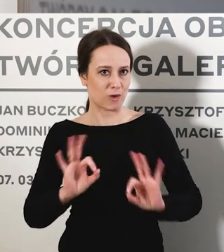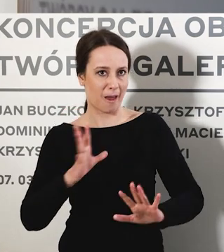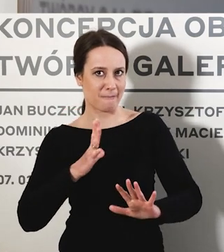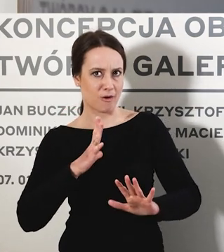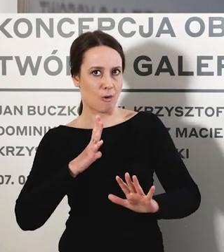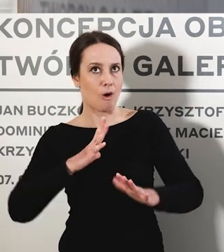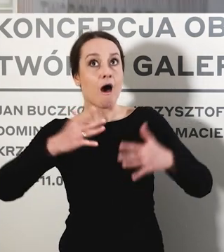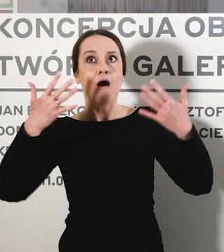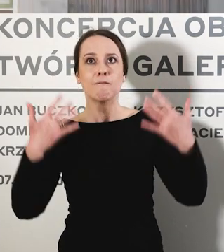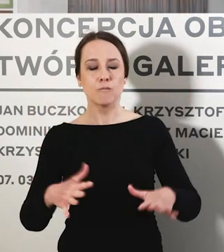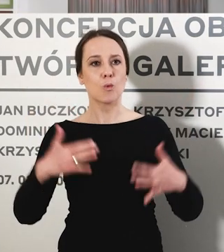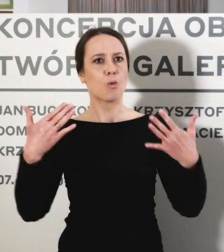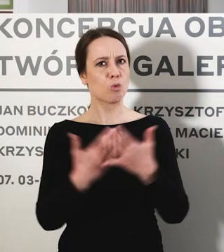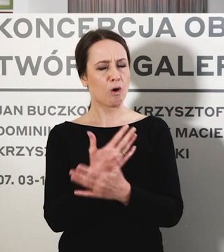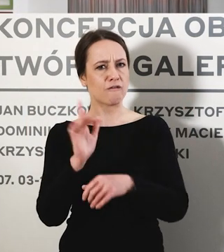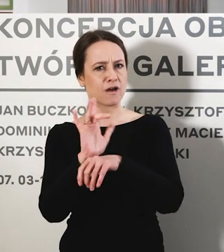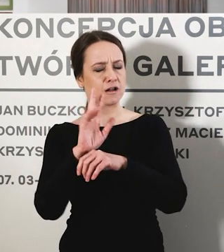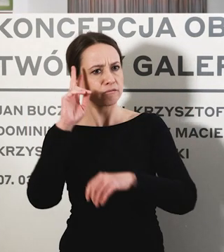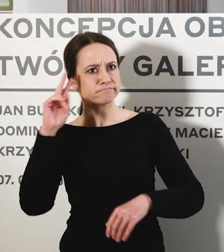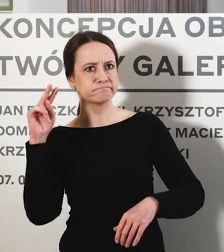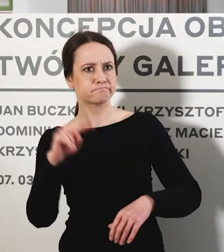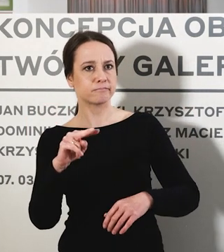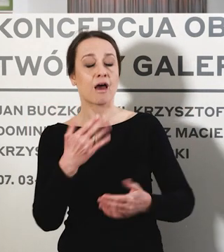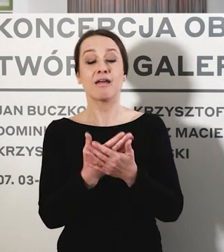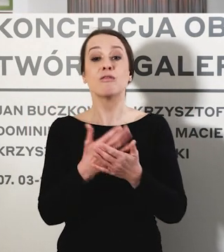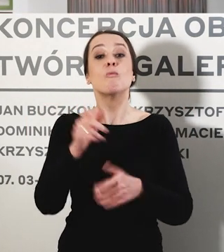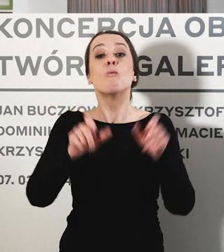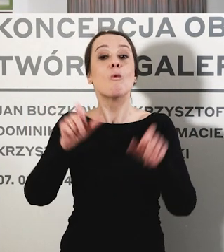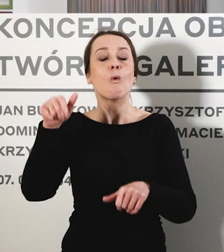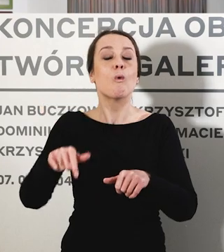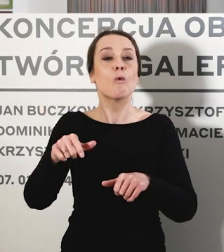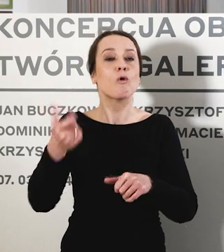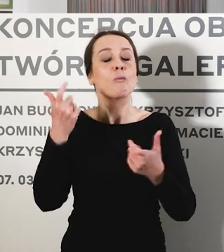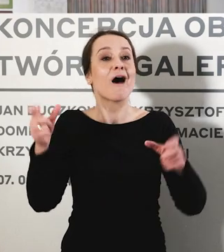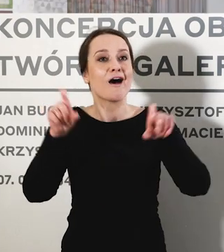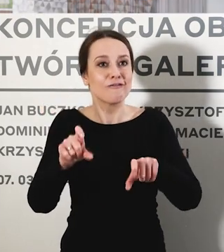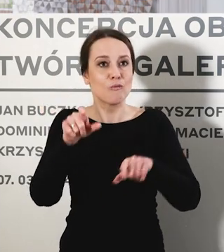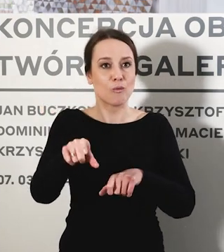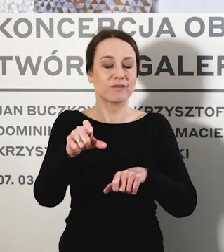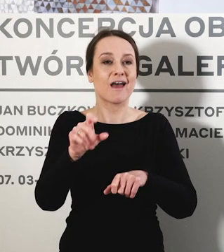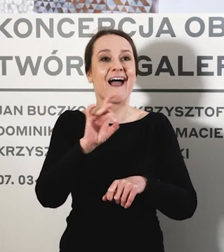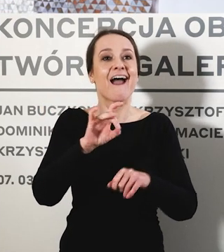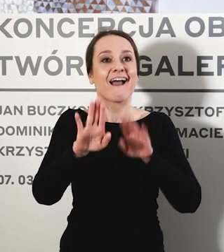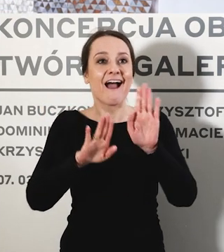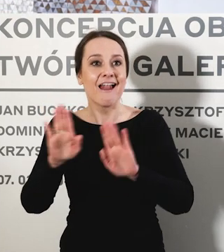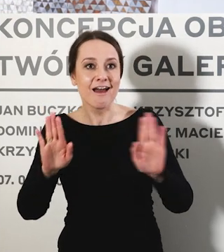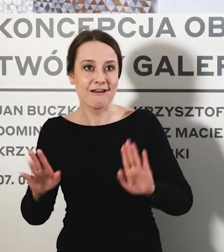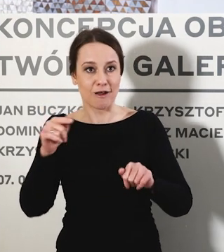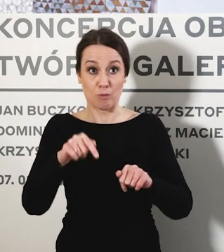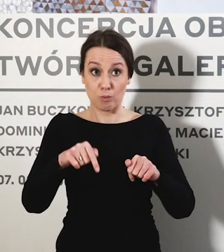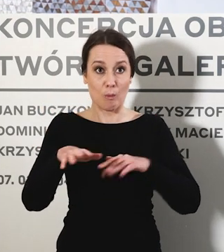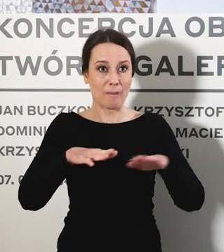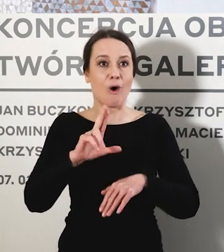krytycznym spojrzeniem także twórcy galerii koło poprzez własną twórczość a także